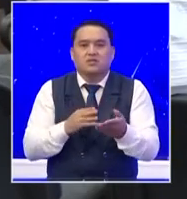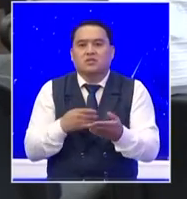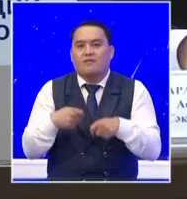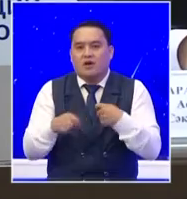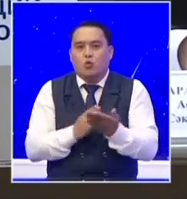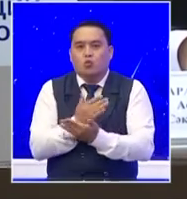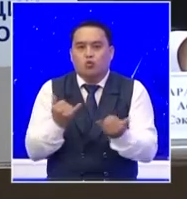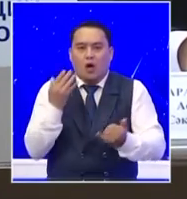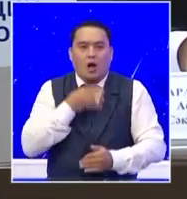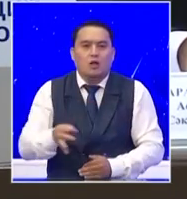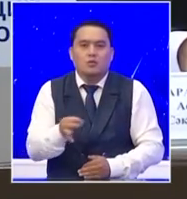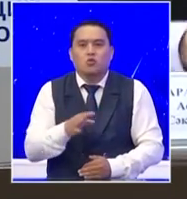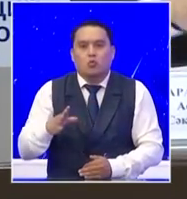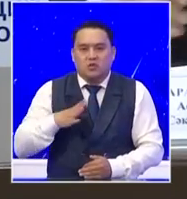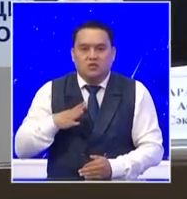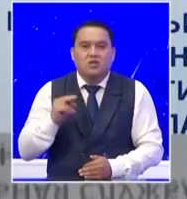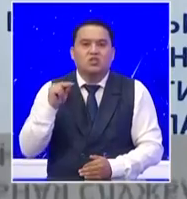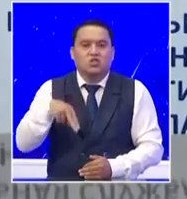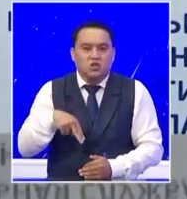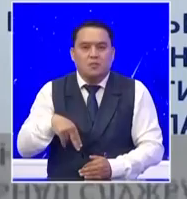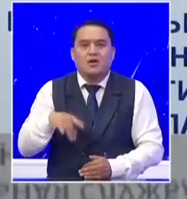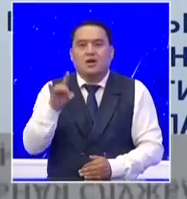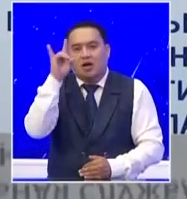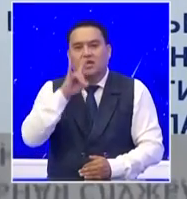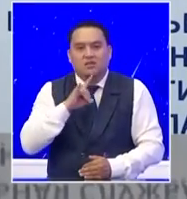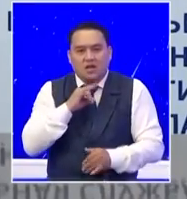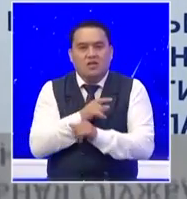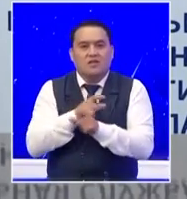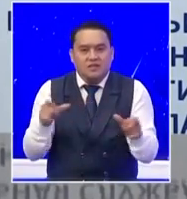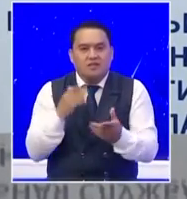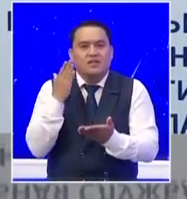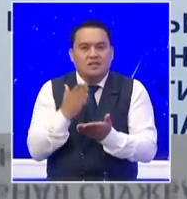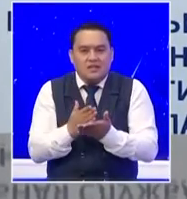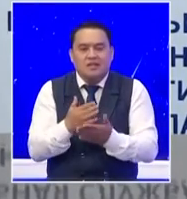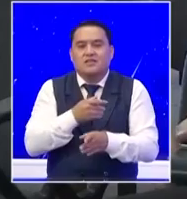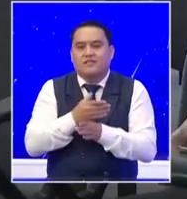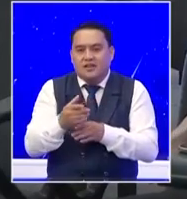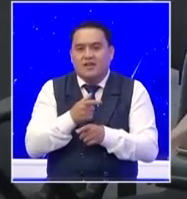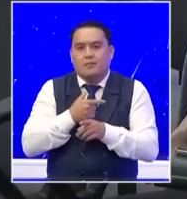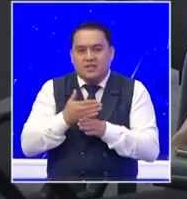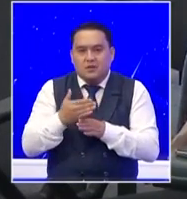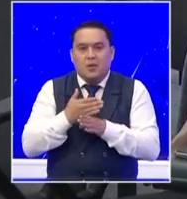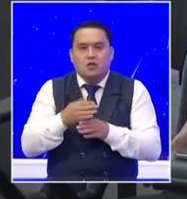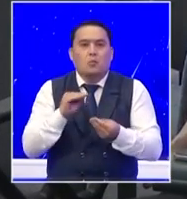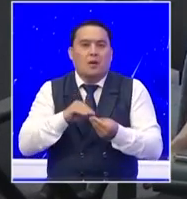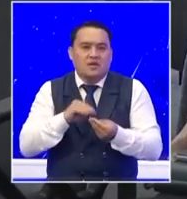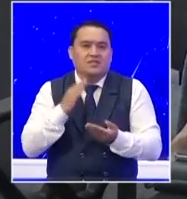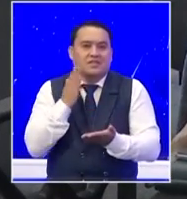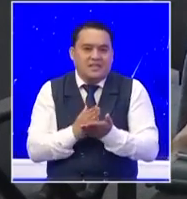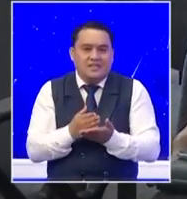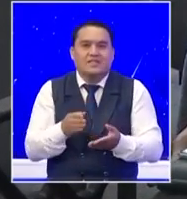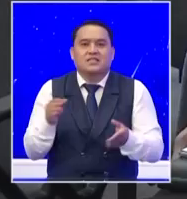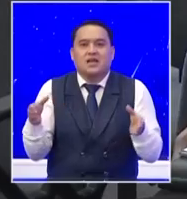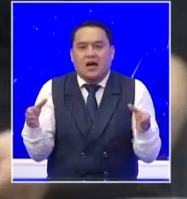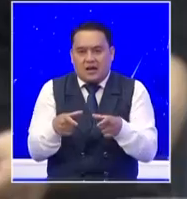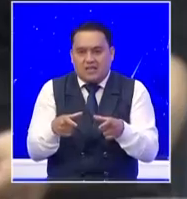услуг Алматинской области Асхат Чирапиев. Режим ЧП в стране снят, однако ряд регионов республики по-прежнему соблюдает